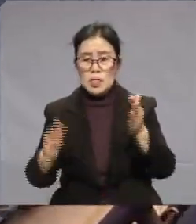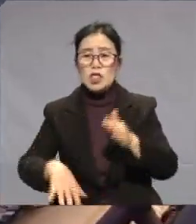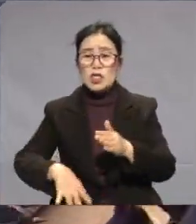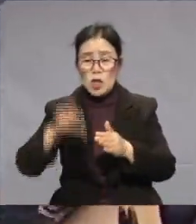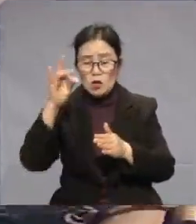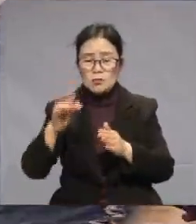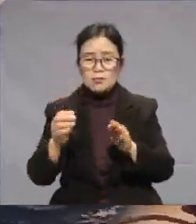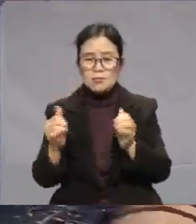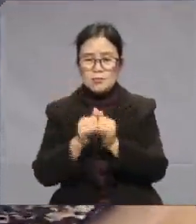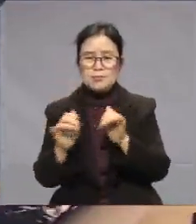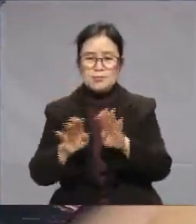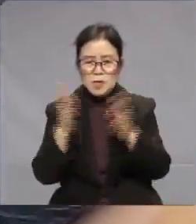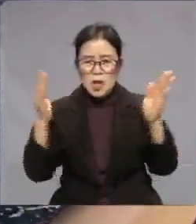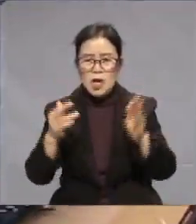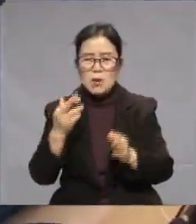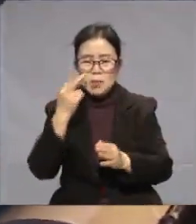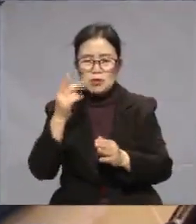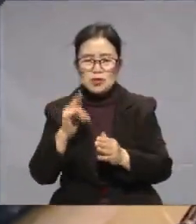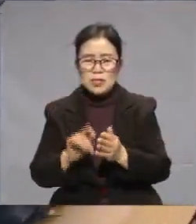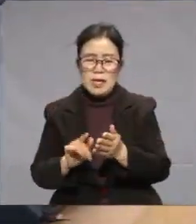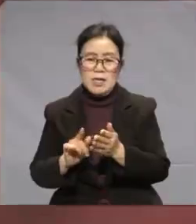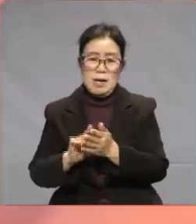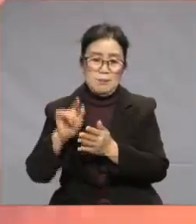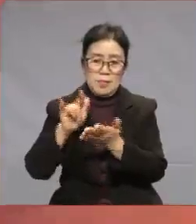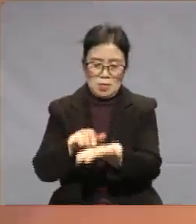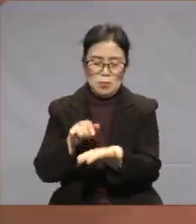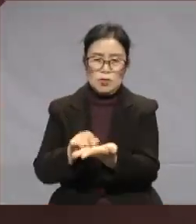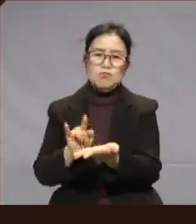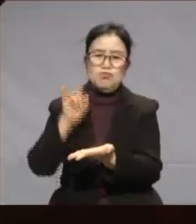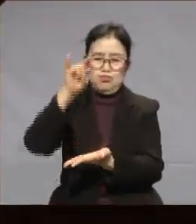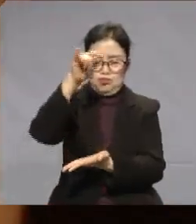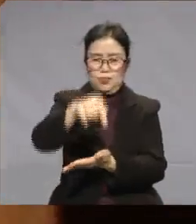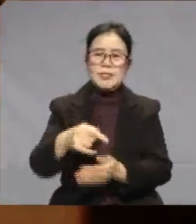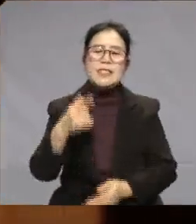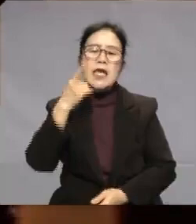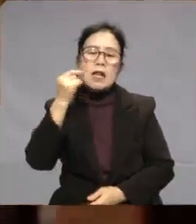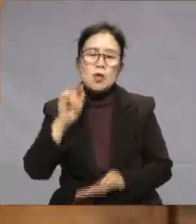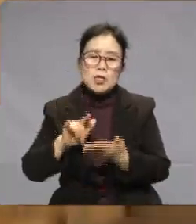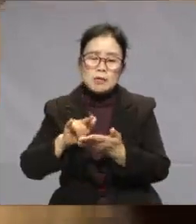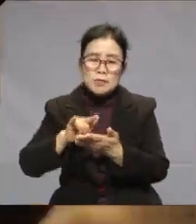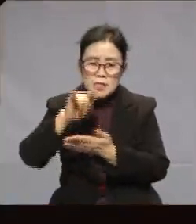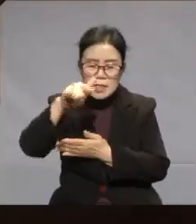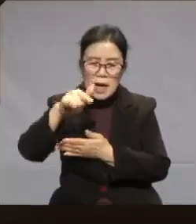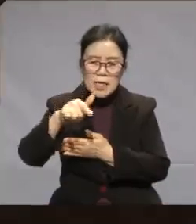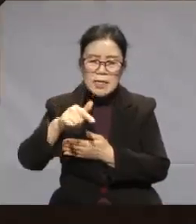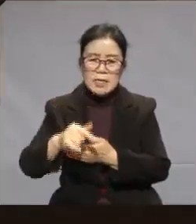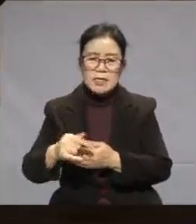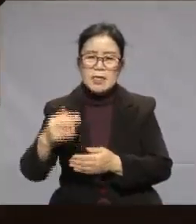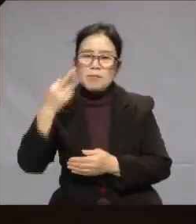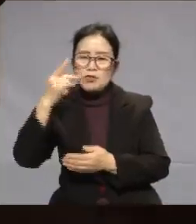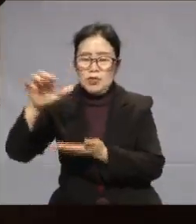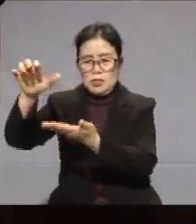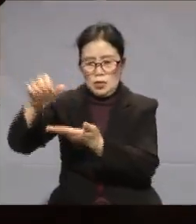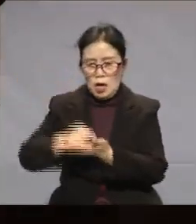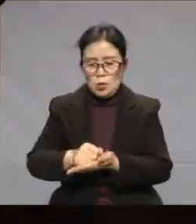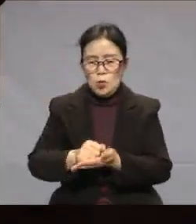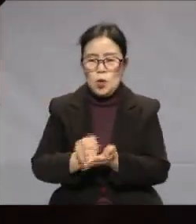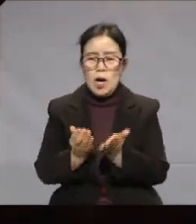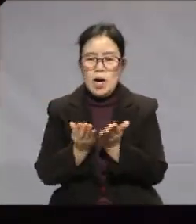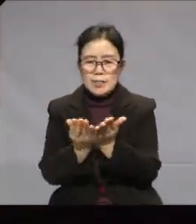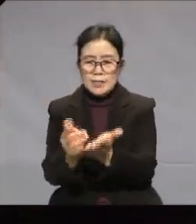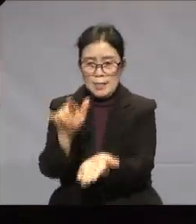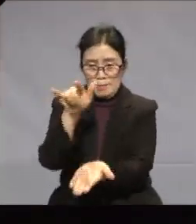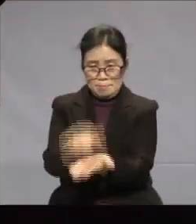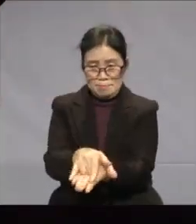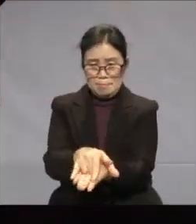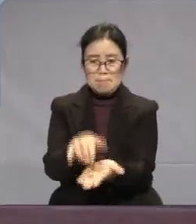사용하는 미국산 함대지 토마호크입니다. 일본이 이 미사일 400발을 미국에서 들여와 이지스함에